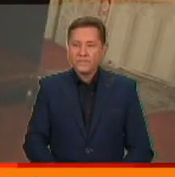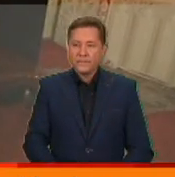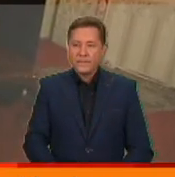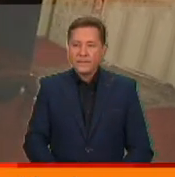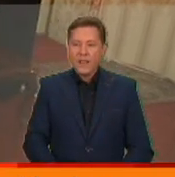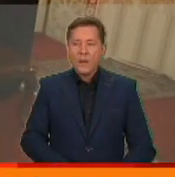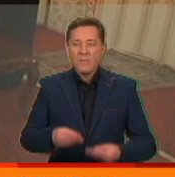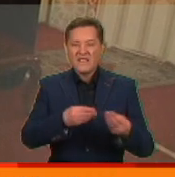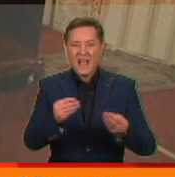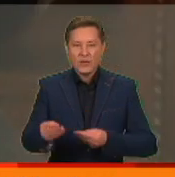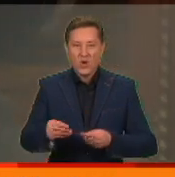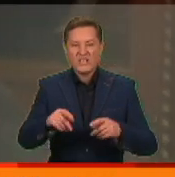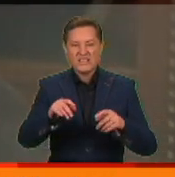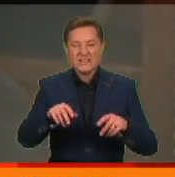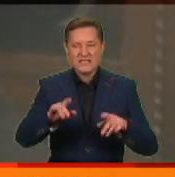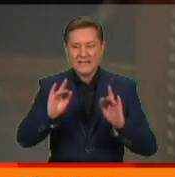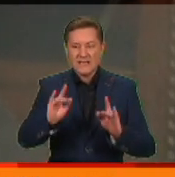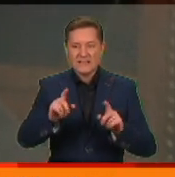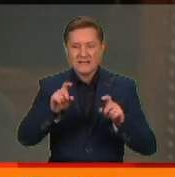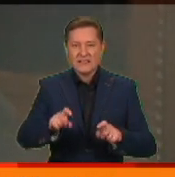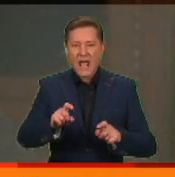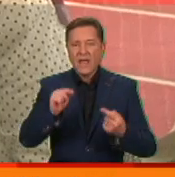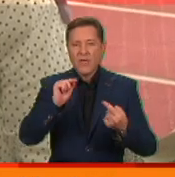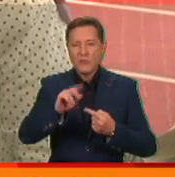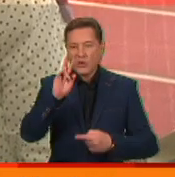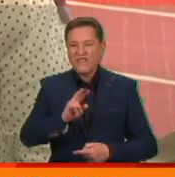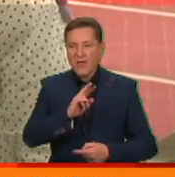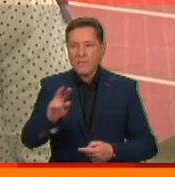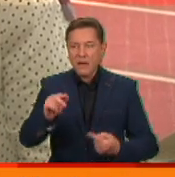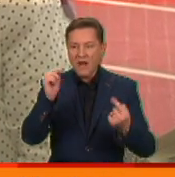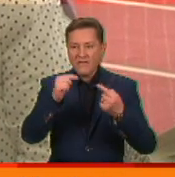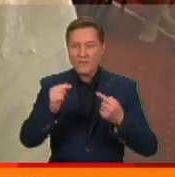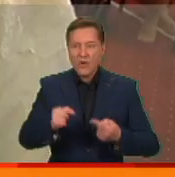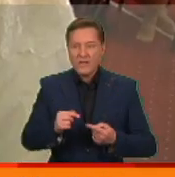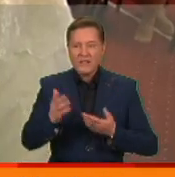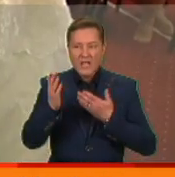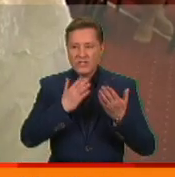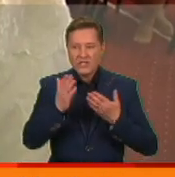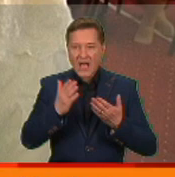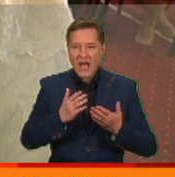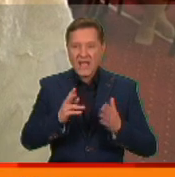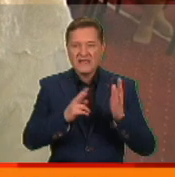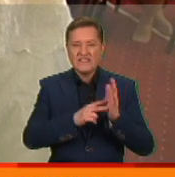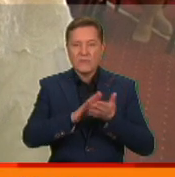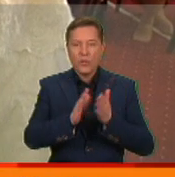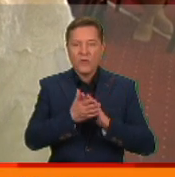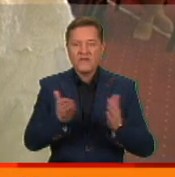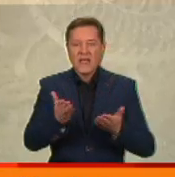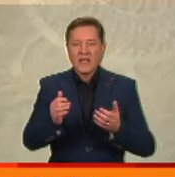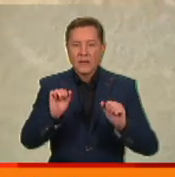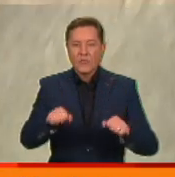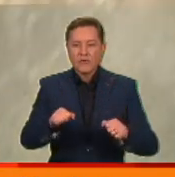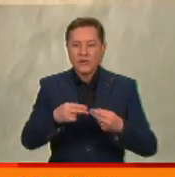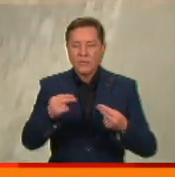Свідок подає молодятам стільці. Вони сідають навпроти імама. Той, відповідно до ісламського обряду, читає 7 умов, за яких вони можуть